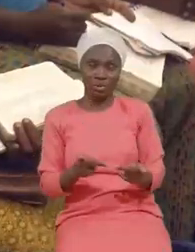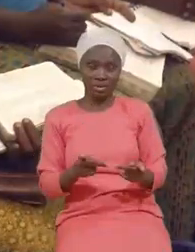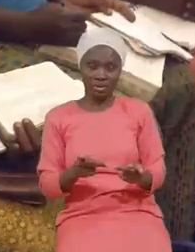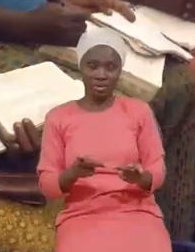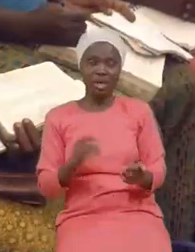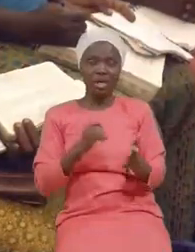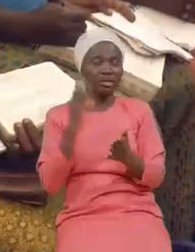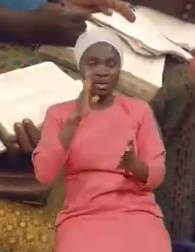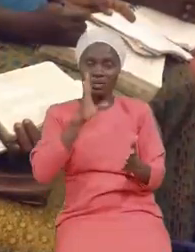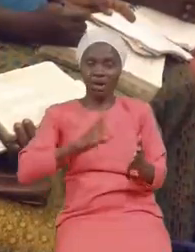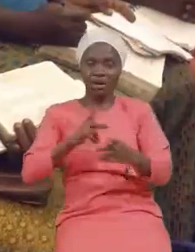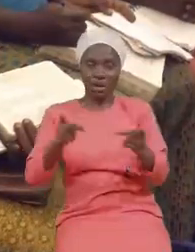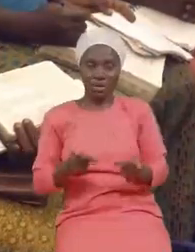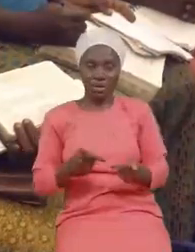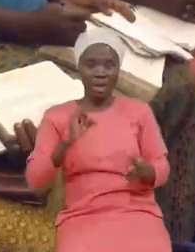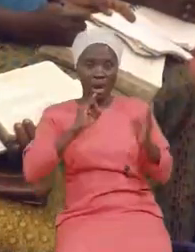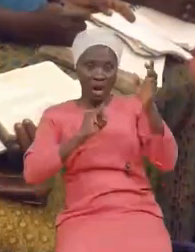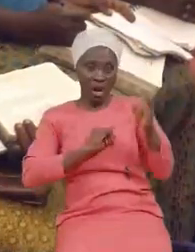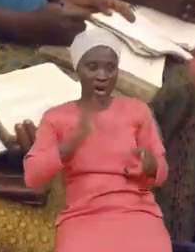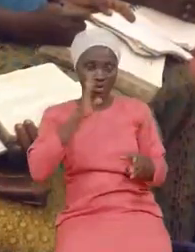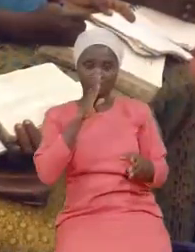je serai là vous serez là